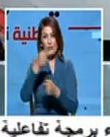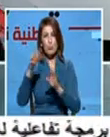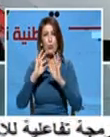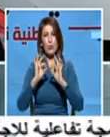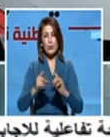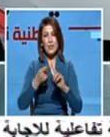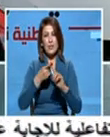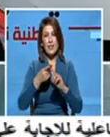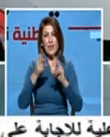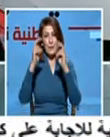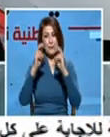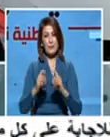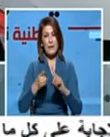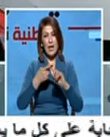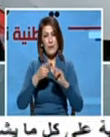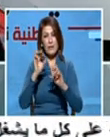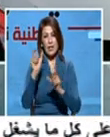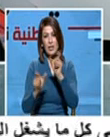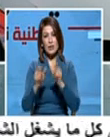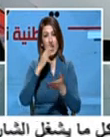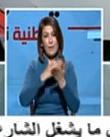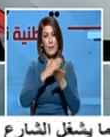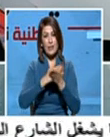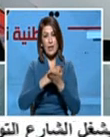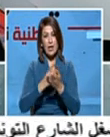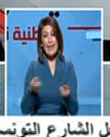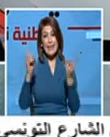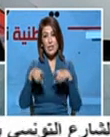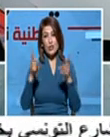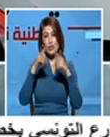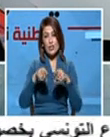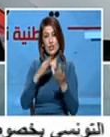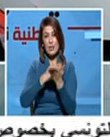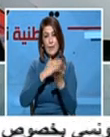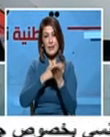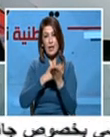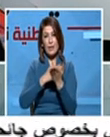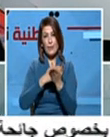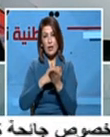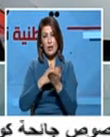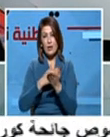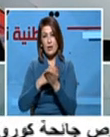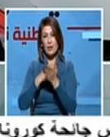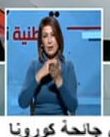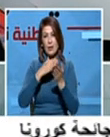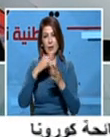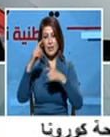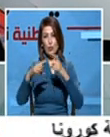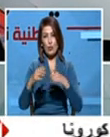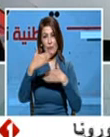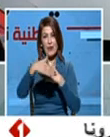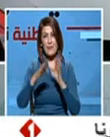والثقيلة، إعفاء المضمونين الاجتماعيين في حالة تجديد مطالب تكفل بالأدوية الخصوصية اللي ياخذوها من الصيدلية